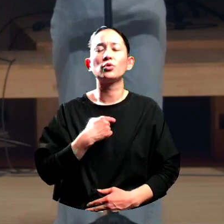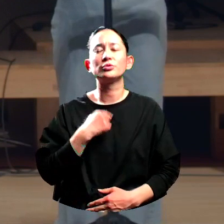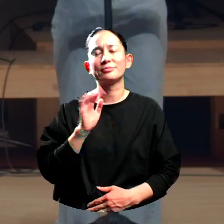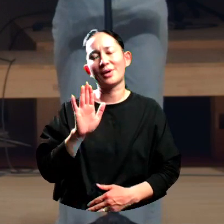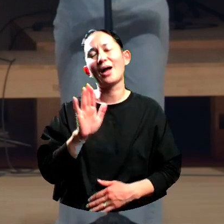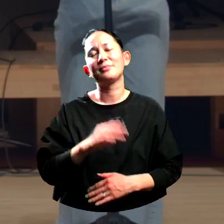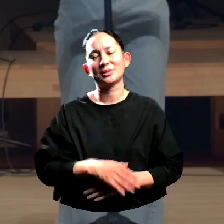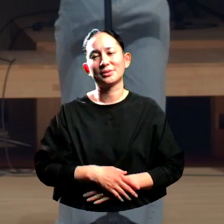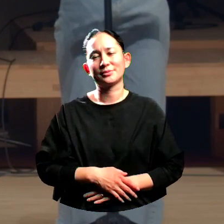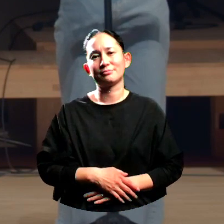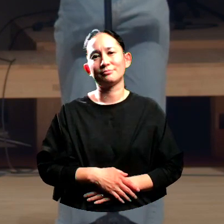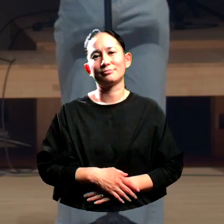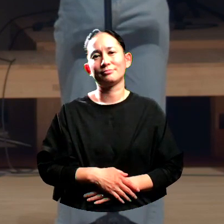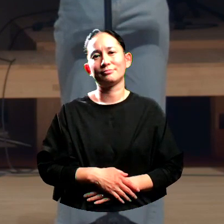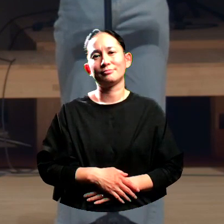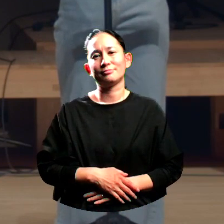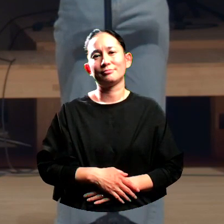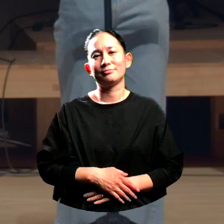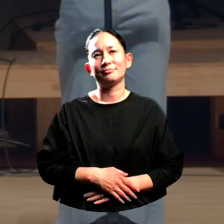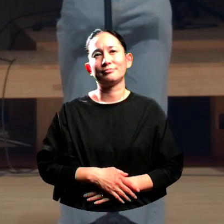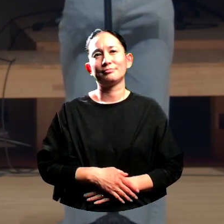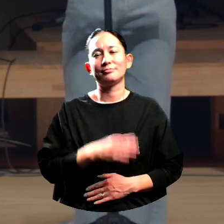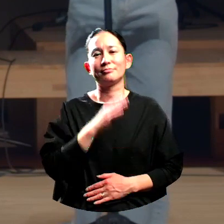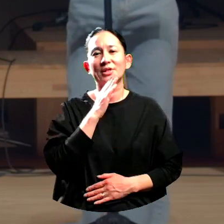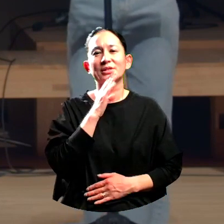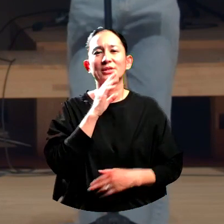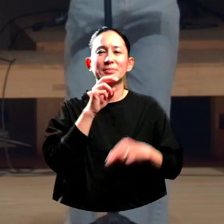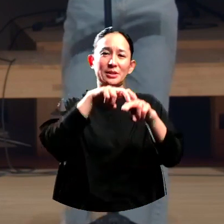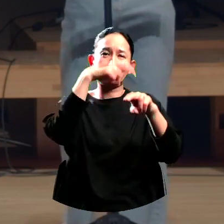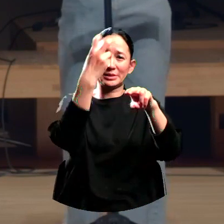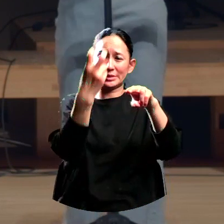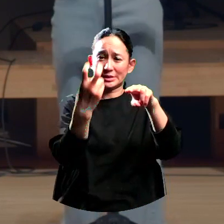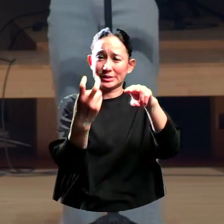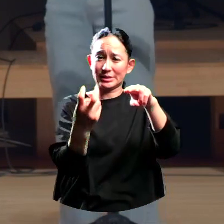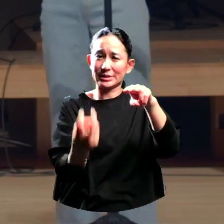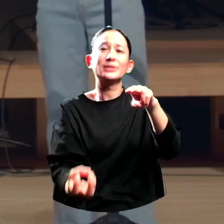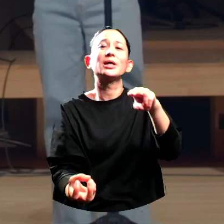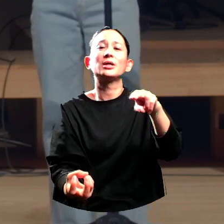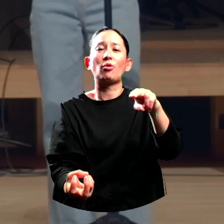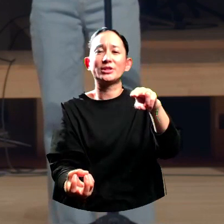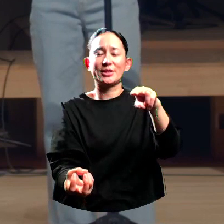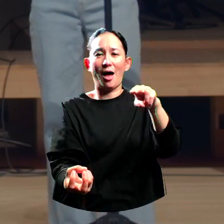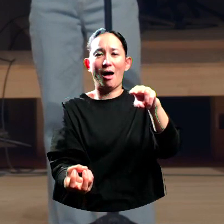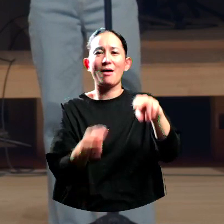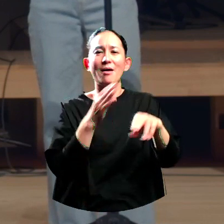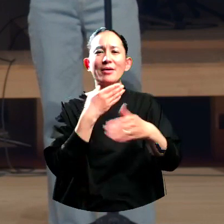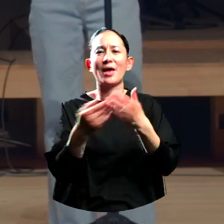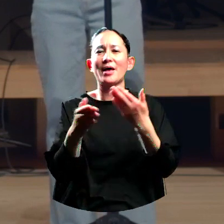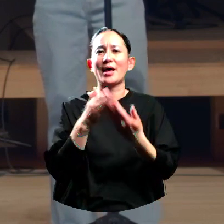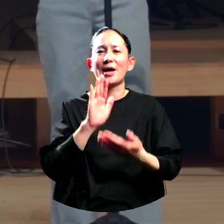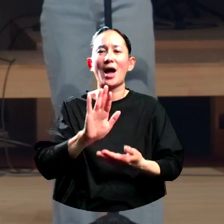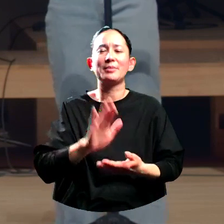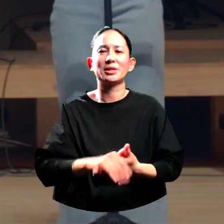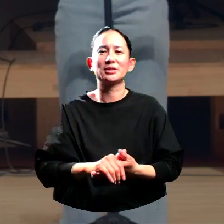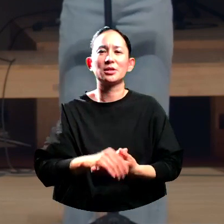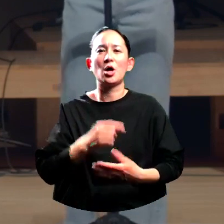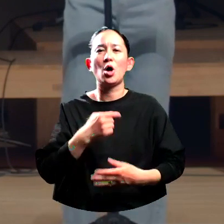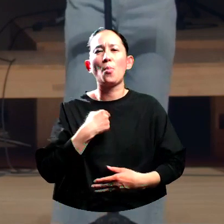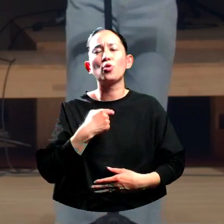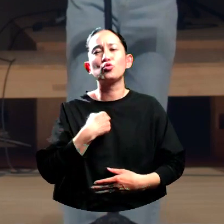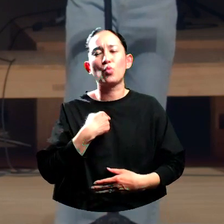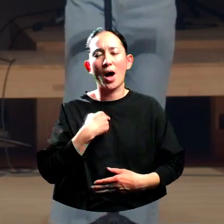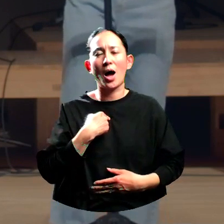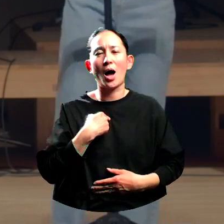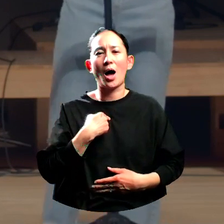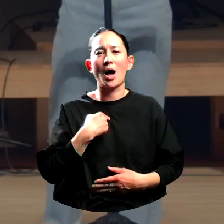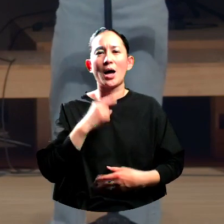ますよ。 I have. まさに真っ逆さまに落ちた経験があります。 I've fallen upside down quite literally. 僕は年間150